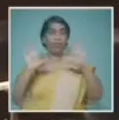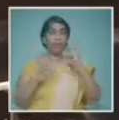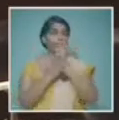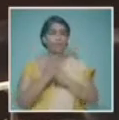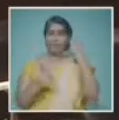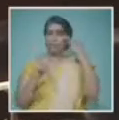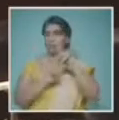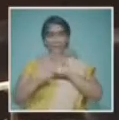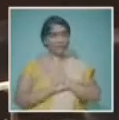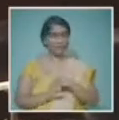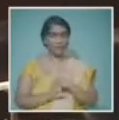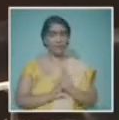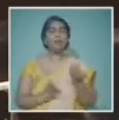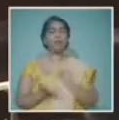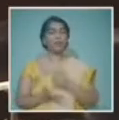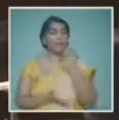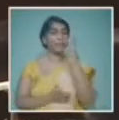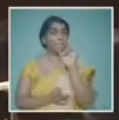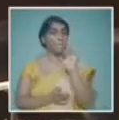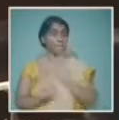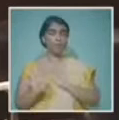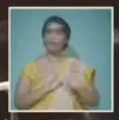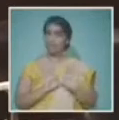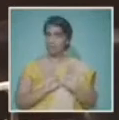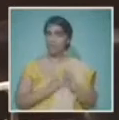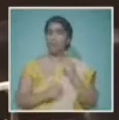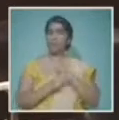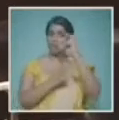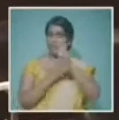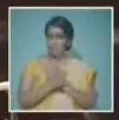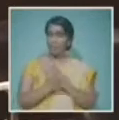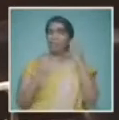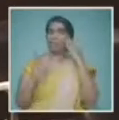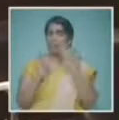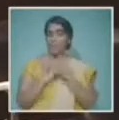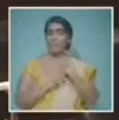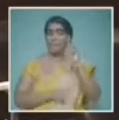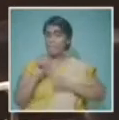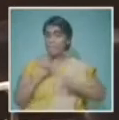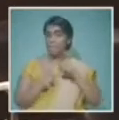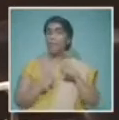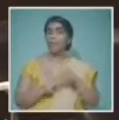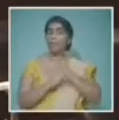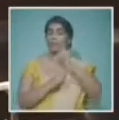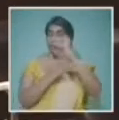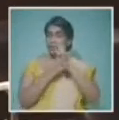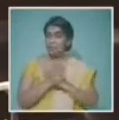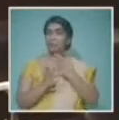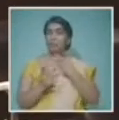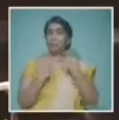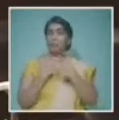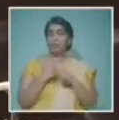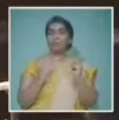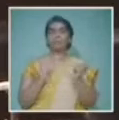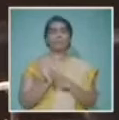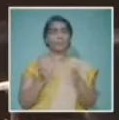ගැන සාකච්ඡා වුණේ නේ නැවත 2015 පාලනේ ආණ්ඩුක්‍රම ව්‍යවස්ථාව පිළිබඳ මේ පාර්ලිමේන්තුව ආණ්ඩුක්‍රම ව්‍යවස්ථා සම්පාදක මණ්ඩලයක්